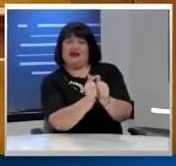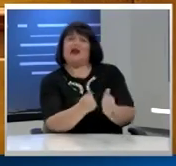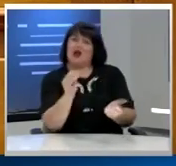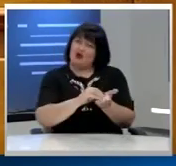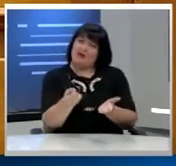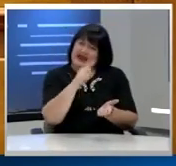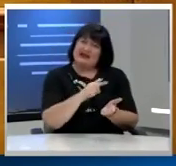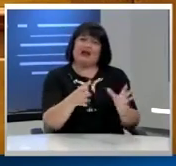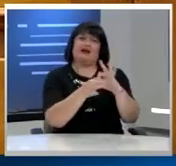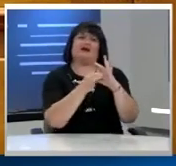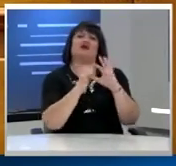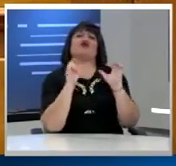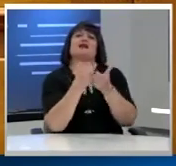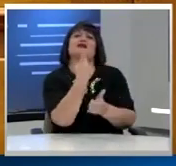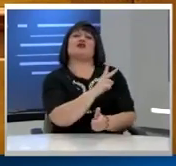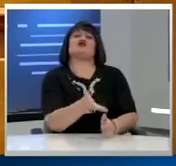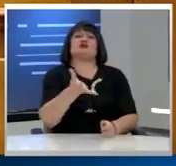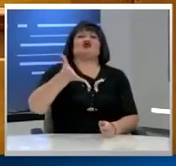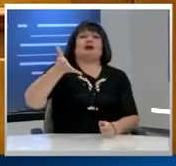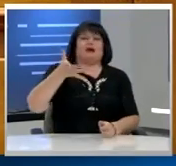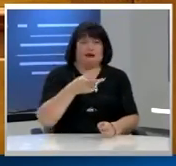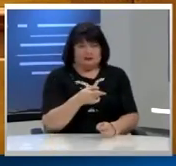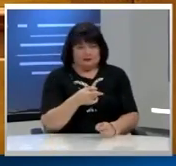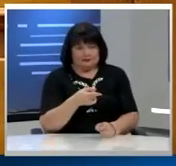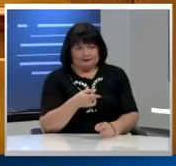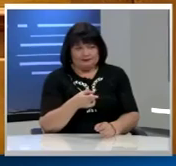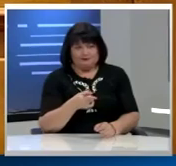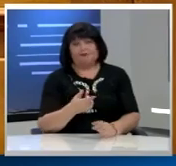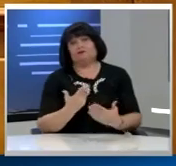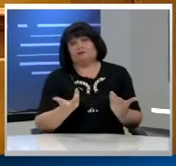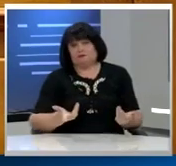οι οποίοι είχαν στενές σχέσεις. Διότι